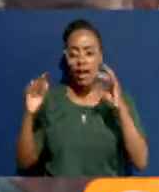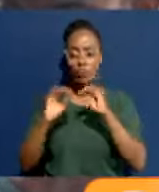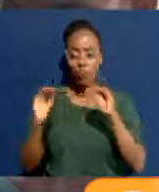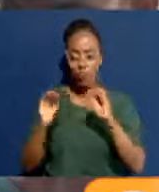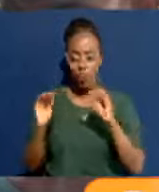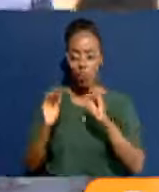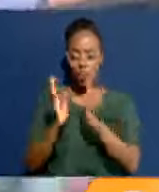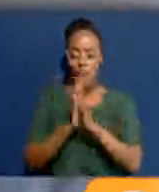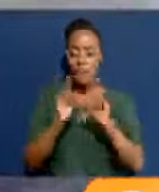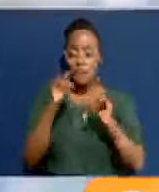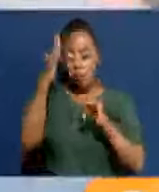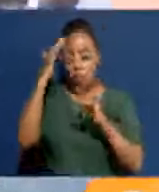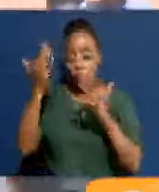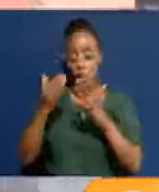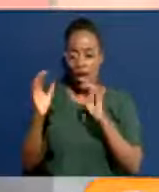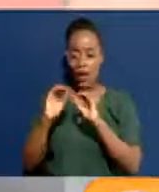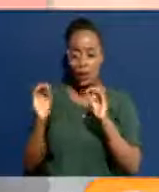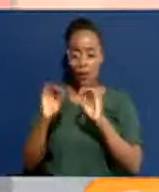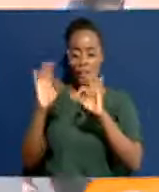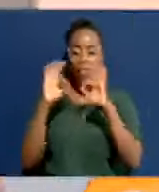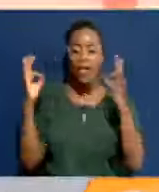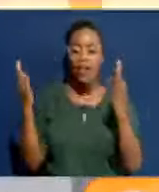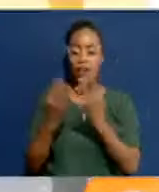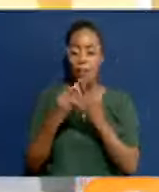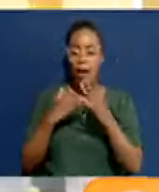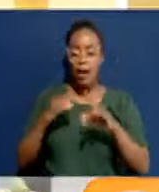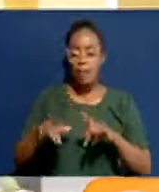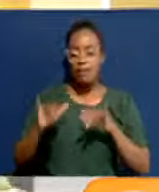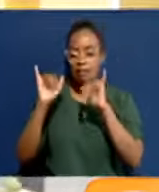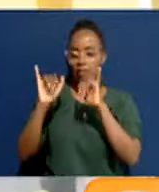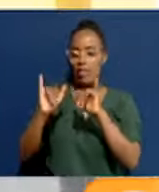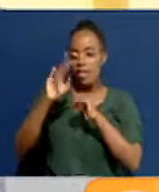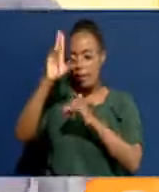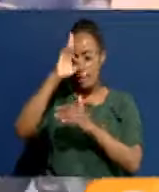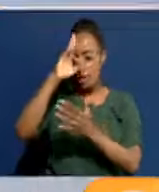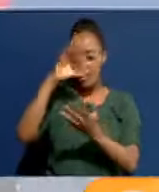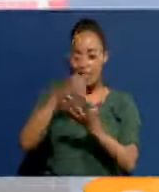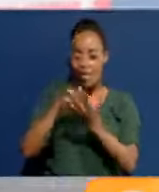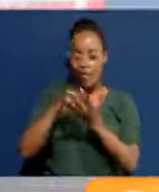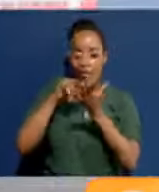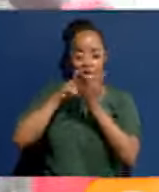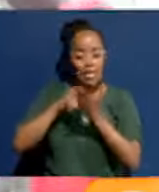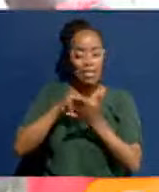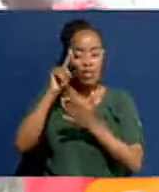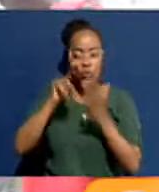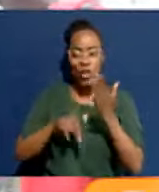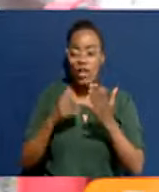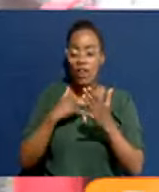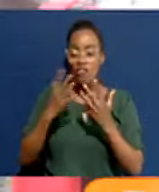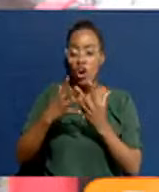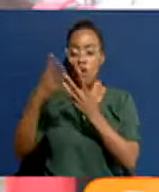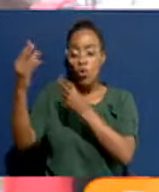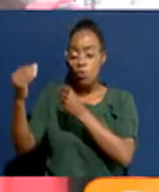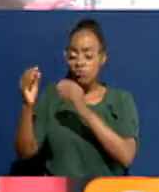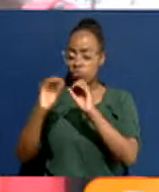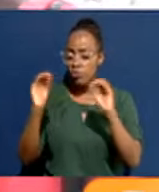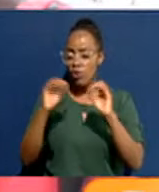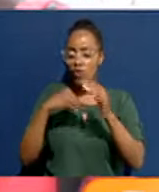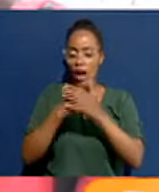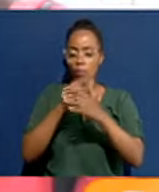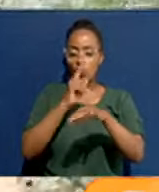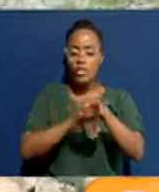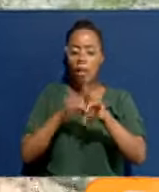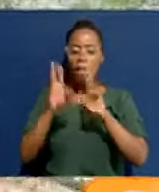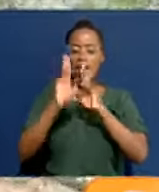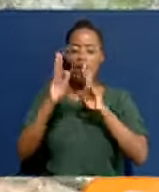sijui hata iko wapi. The families have been camping here at the police station, insisting they are not going to leave until they receive